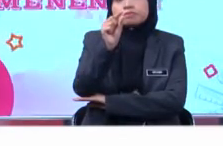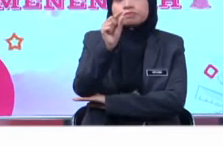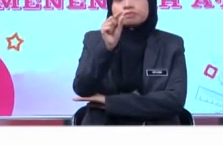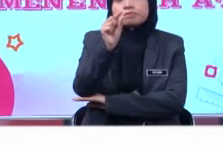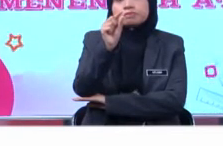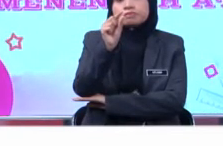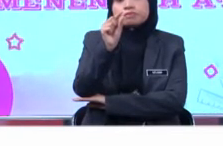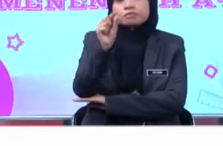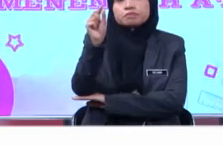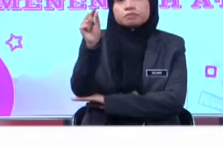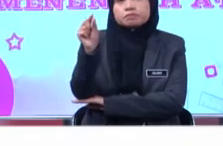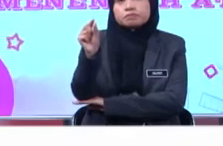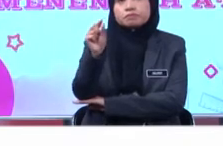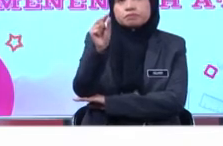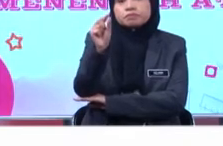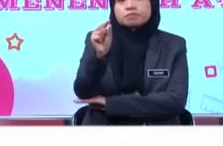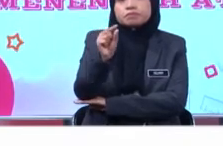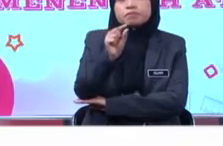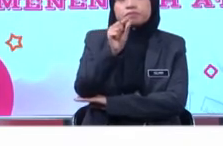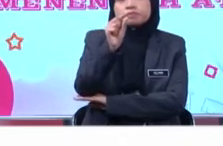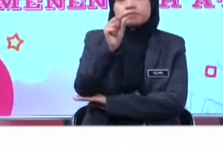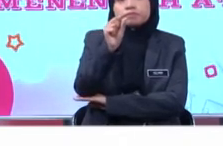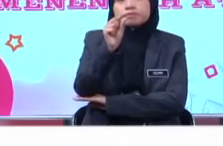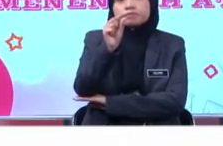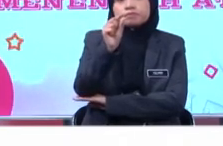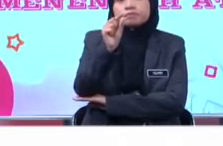Bu Mai kyau